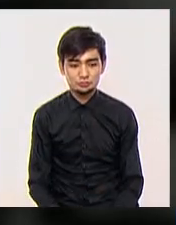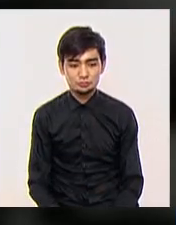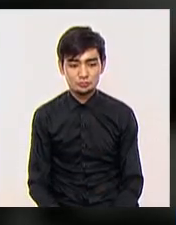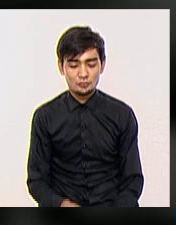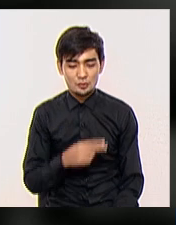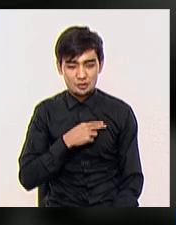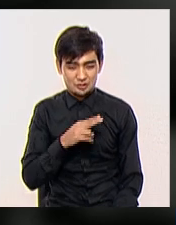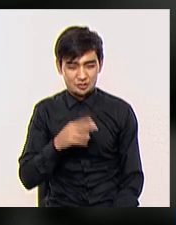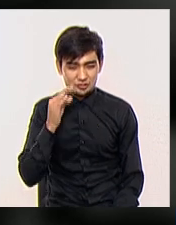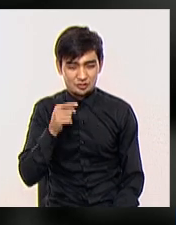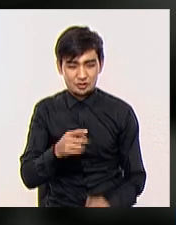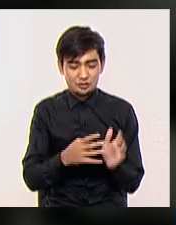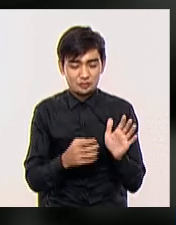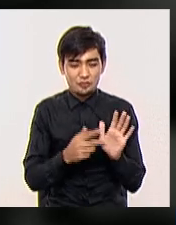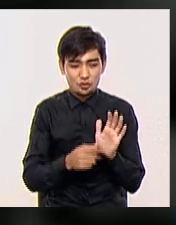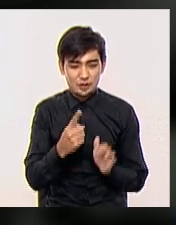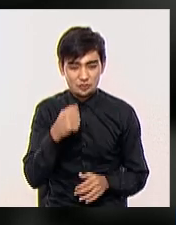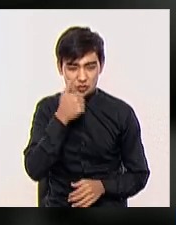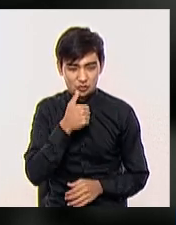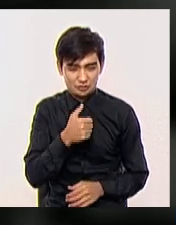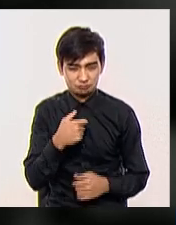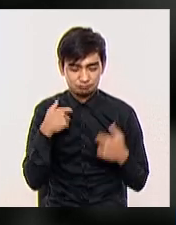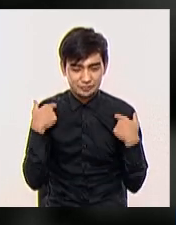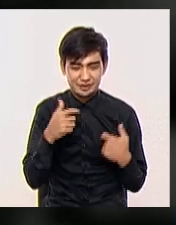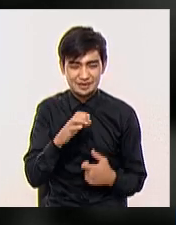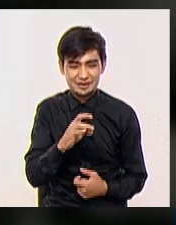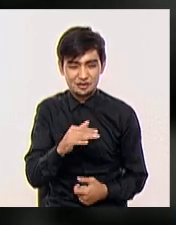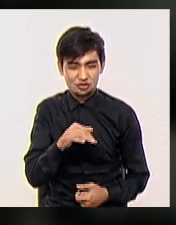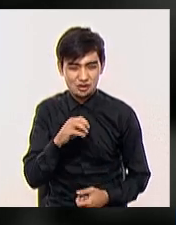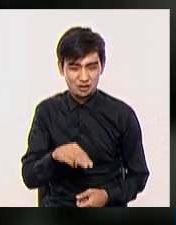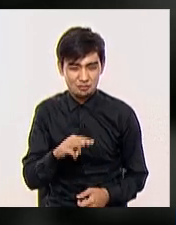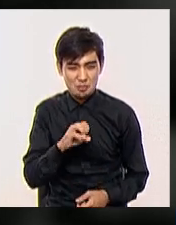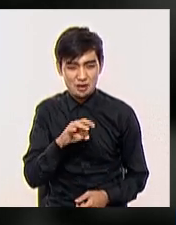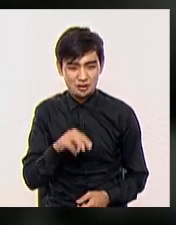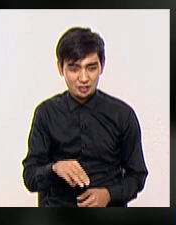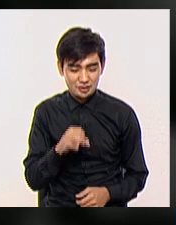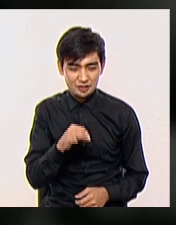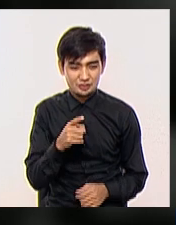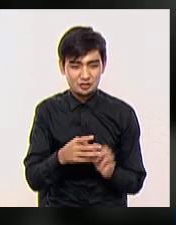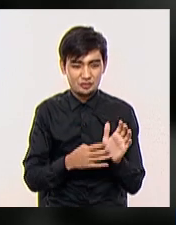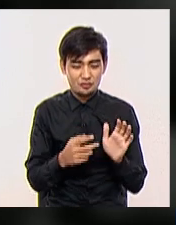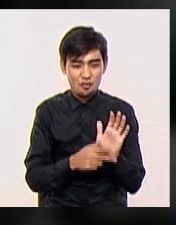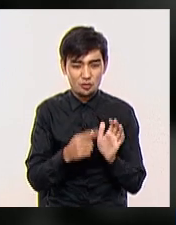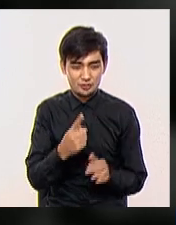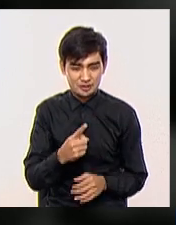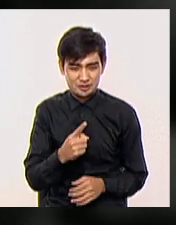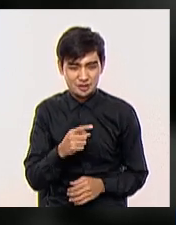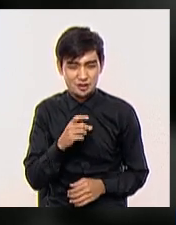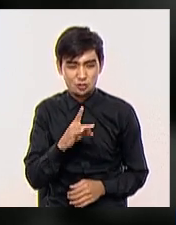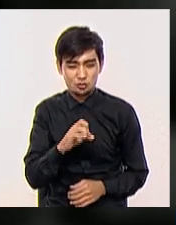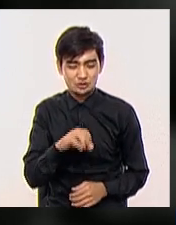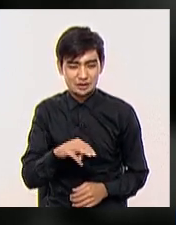Көз жұмғандар 1981 жылы туған сержант Марат Мешінбай, 1981 жылғы ефрейтер Руслан